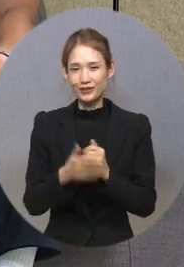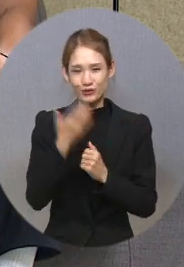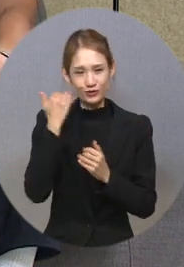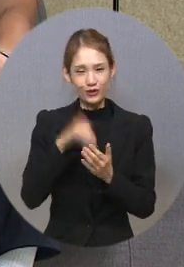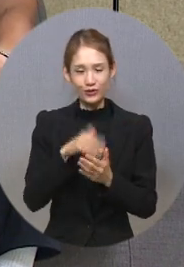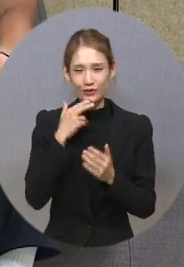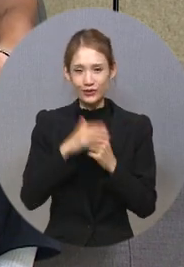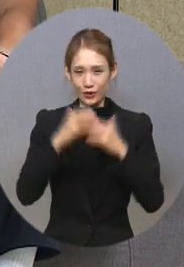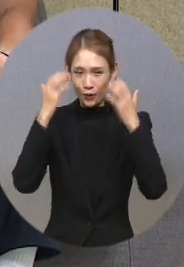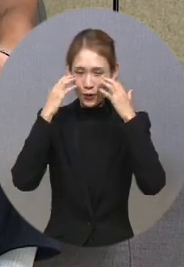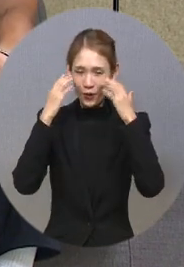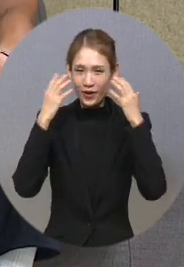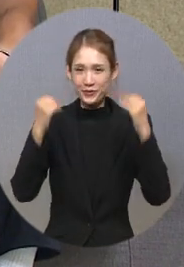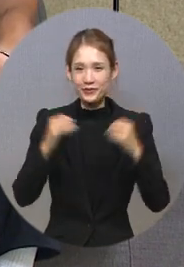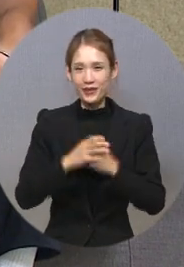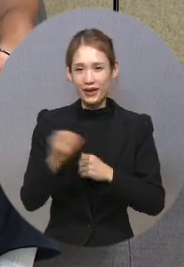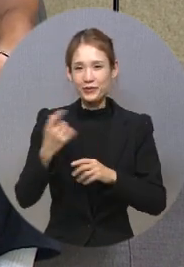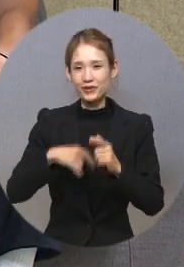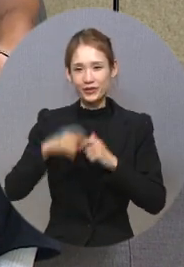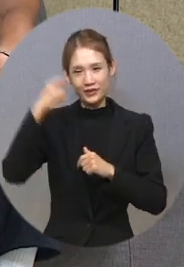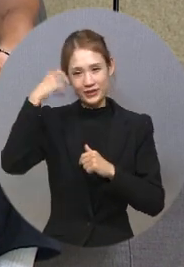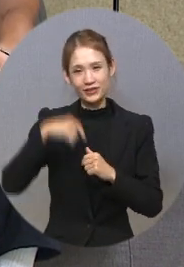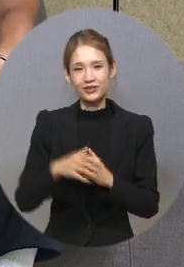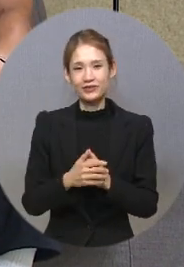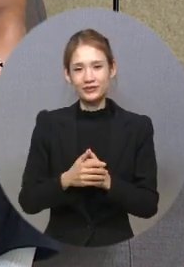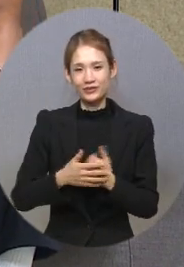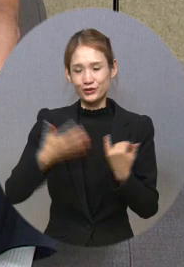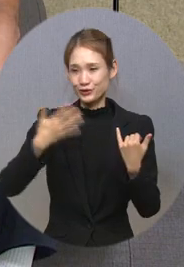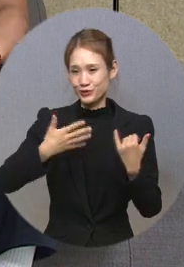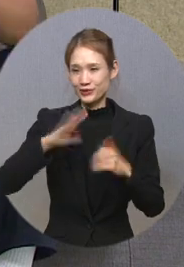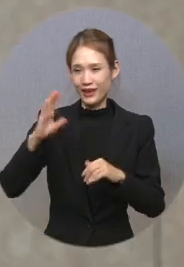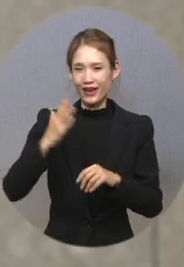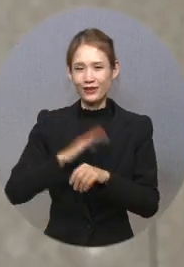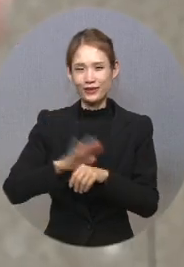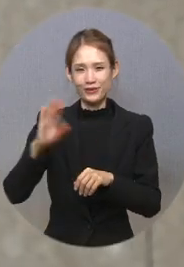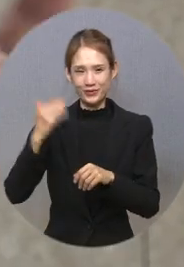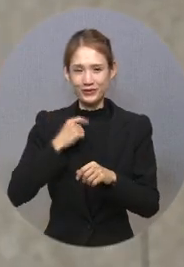연아가 진짜 고생하고 있다는 것도 다시 한번 느꼈고. 아 유튜브 진짜 아, 잘 됐으면 좋겠습니다. 아